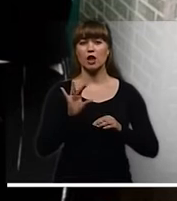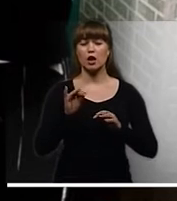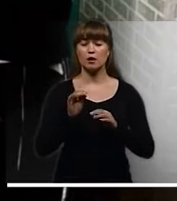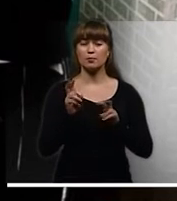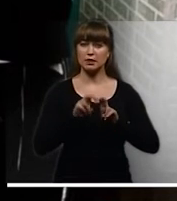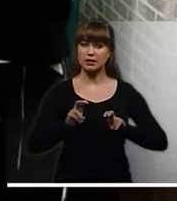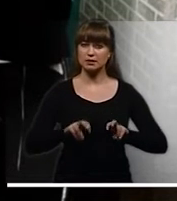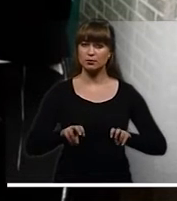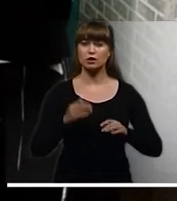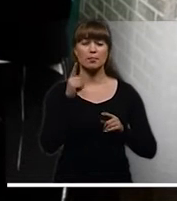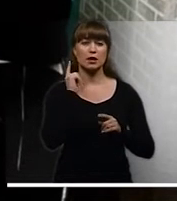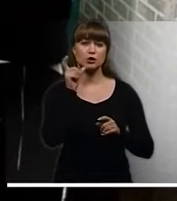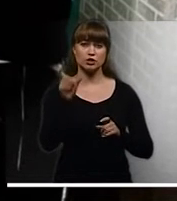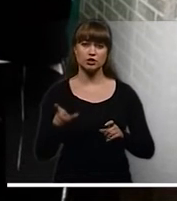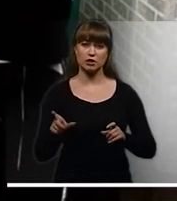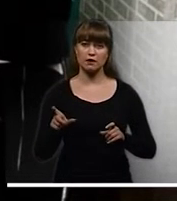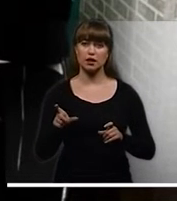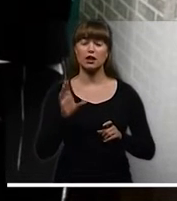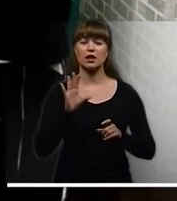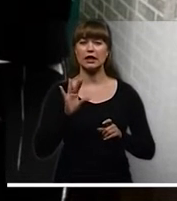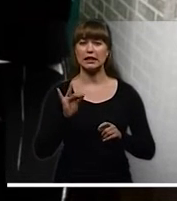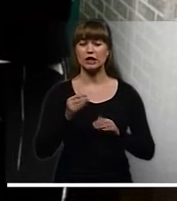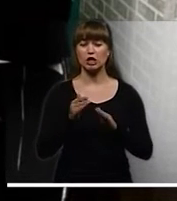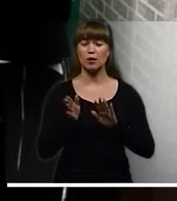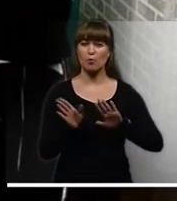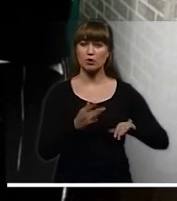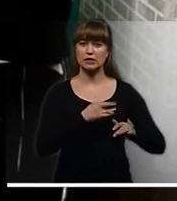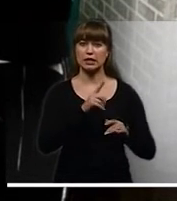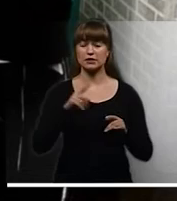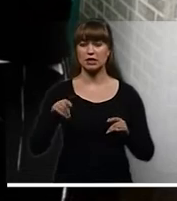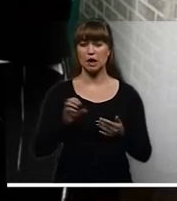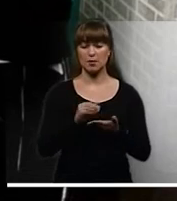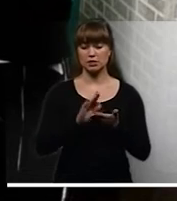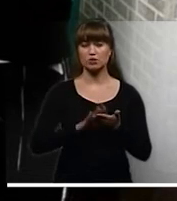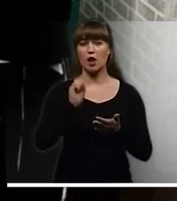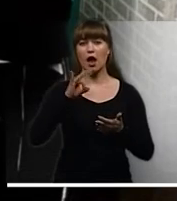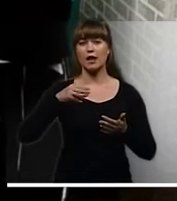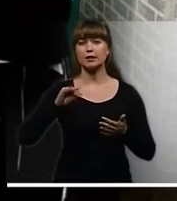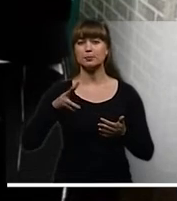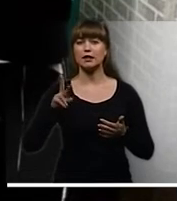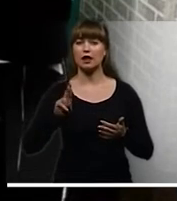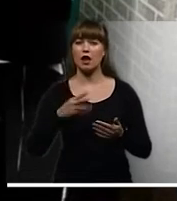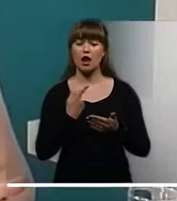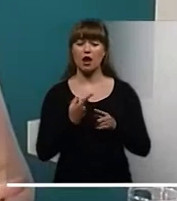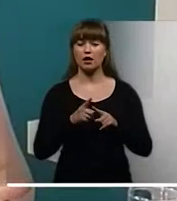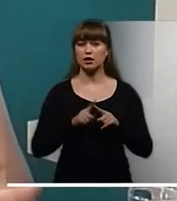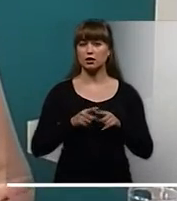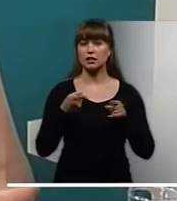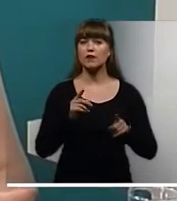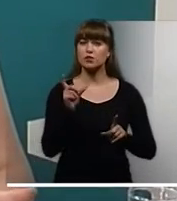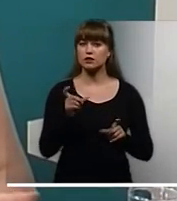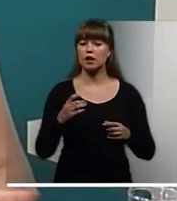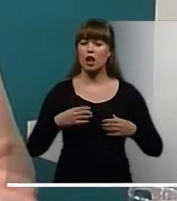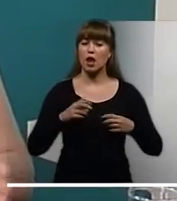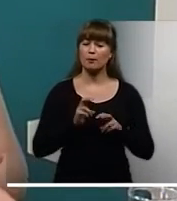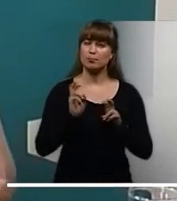проходит плановый медосмотр, молодой человек, и после кардиограммы ему в заключении пишут аритмия. Это все диагноз для человека, как ему